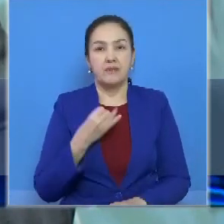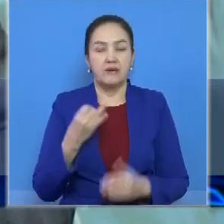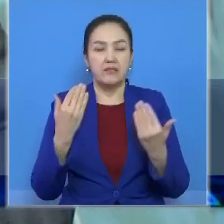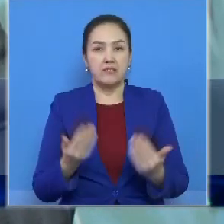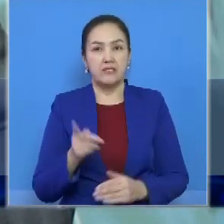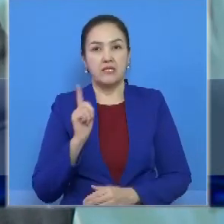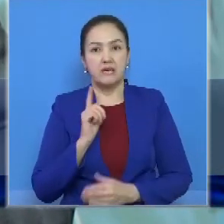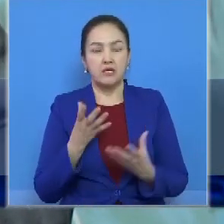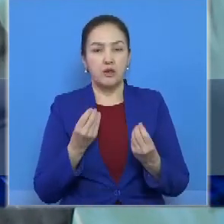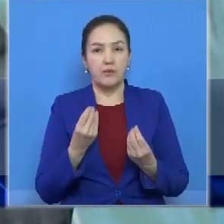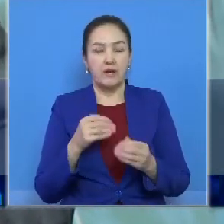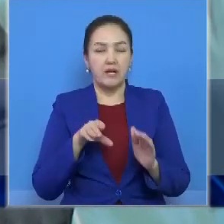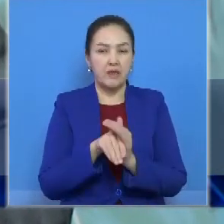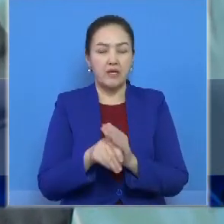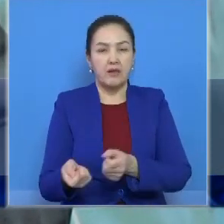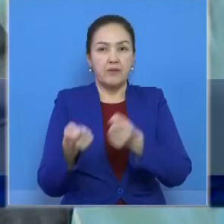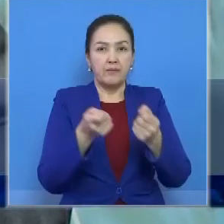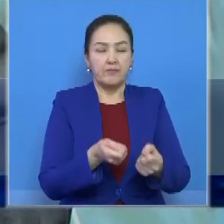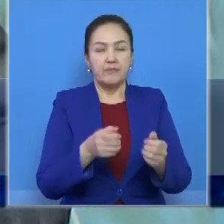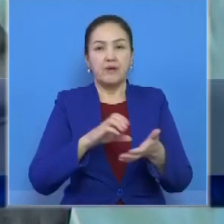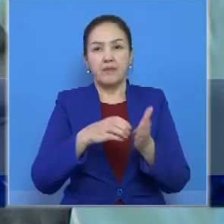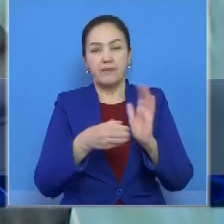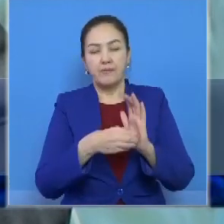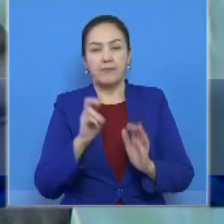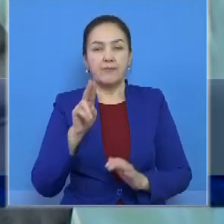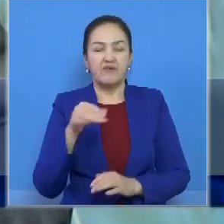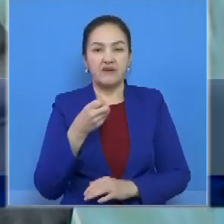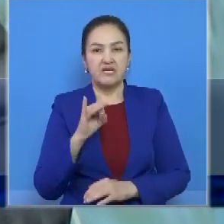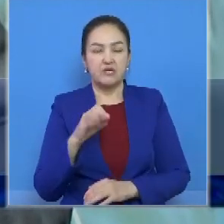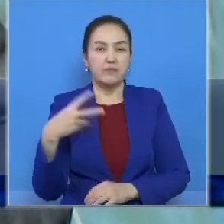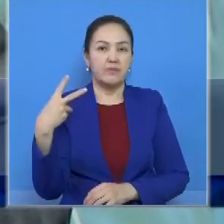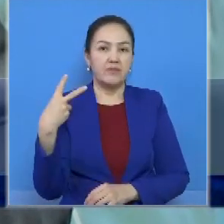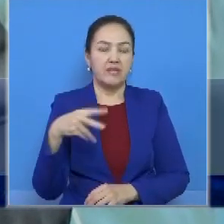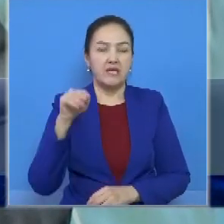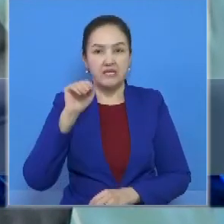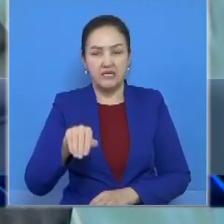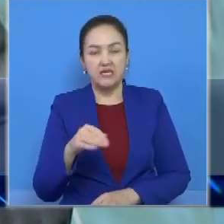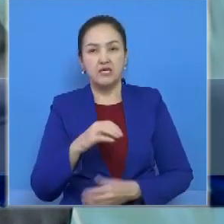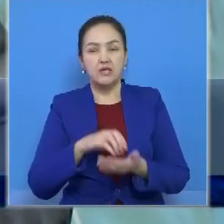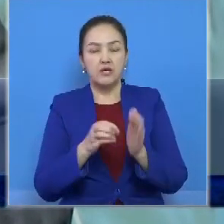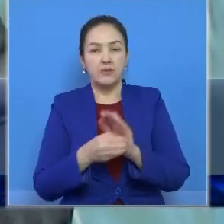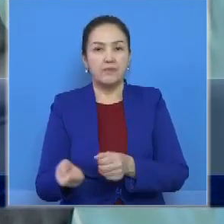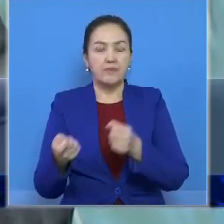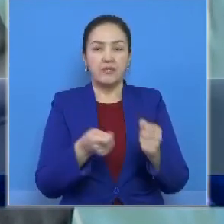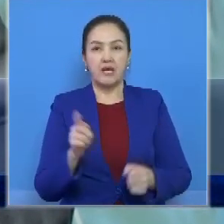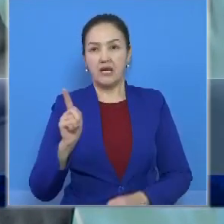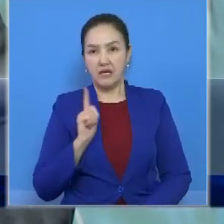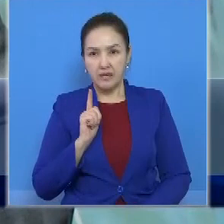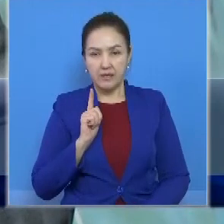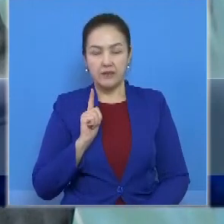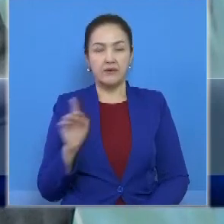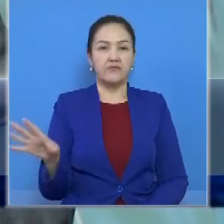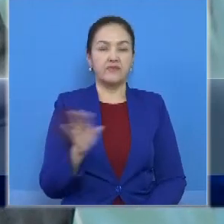Сейчас ожидается еще дополнительные поставки Pfizer. Около 20 тысяч доз мы ожидаем. Поэтому всех